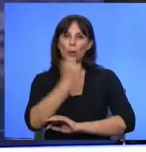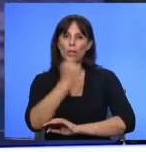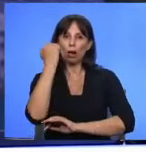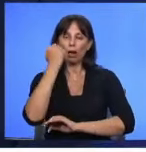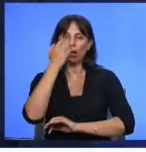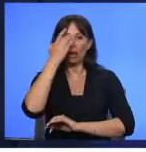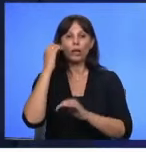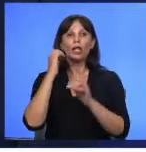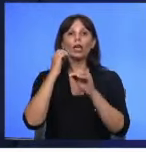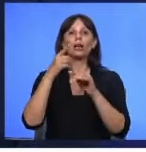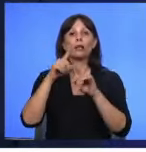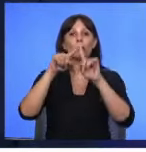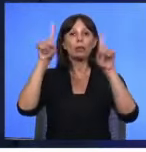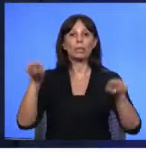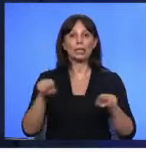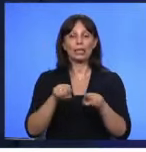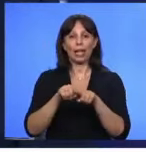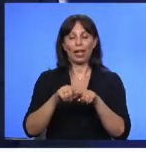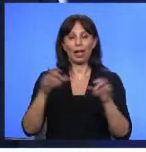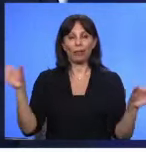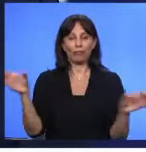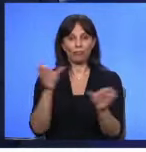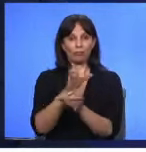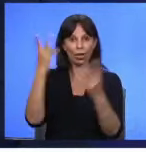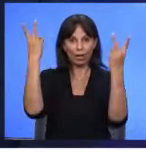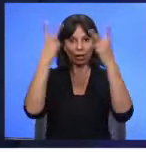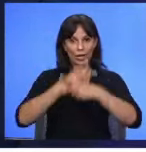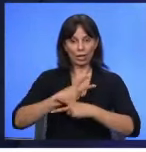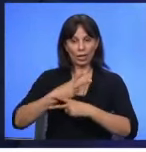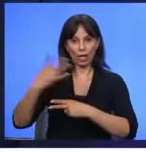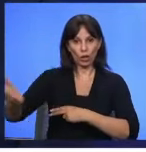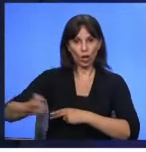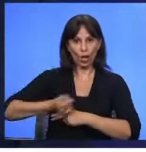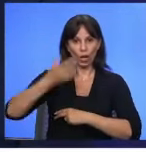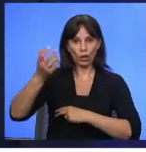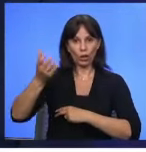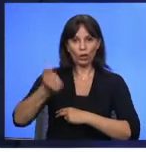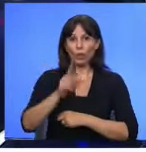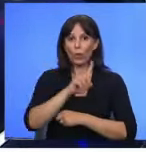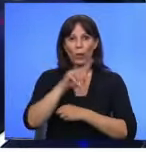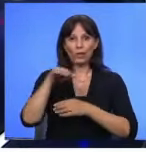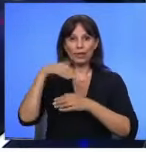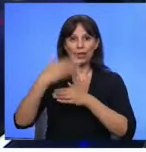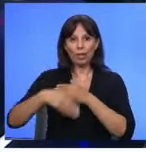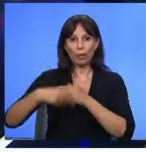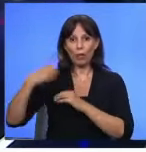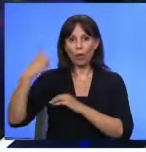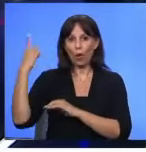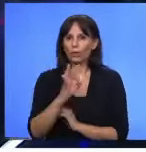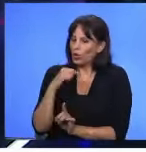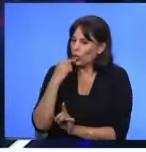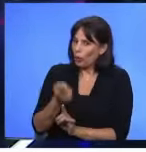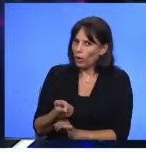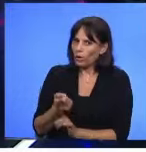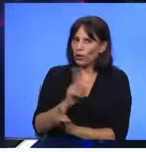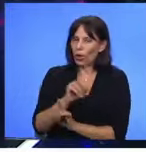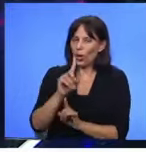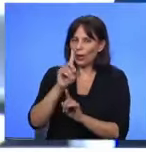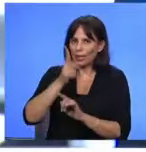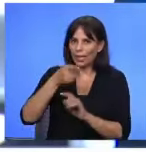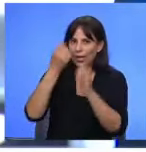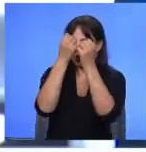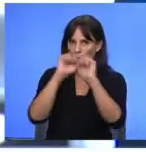משתחרר במסגרת החלפת... הוא לא השתחרר, השתחרר במסגרת עסקת חטופים. לא סיים לרצות את עונשו אפילו. אגב, אני לא אומר שלא צריך לשחרר במסגרת עסקת חטופים.